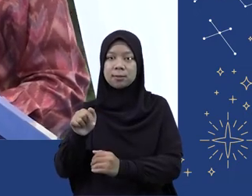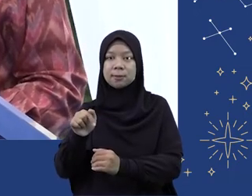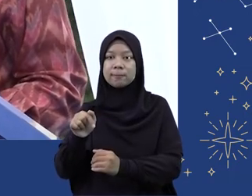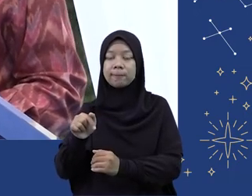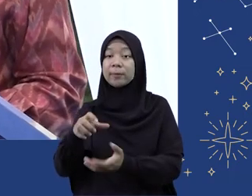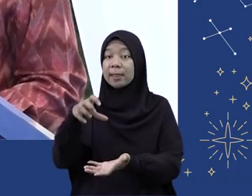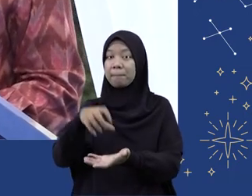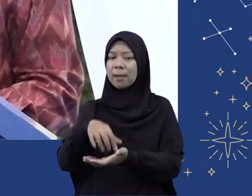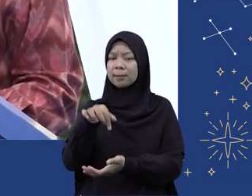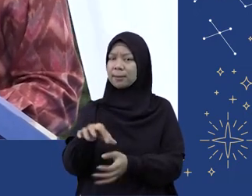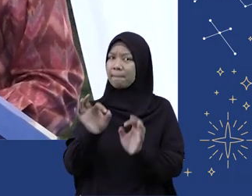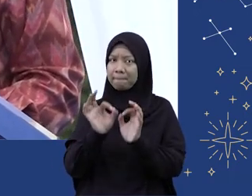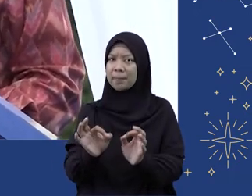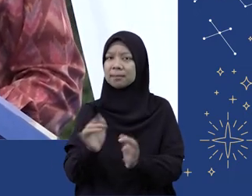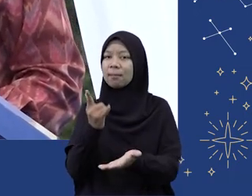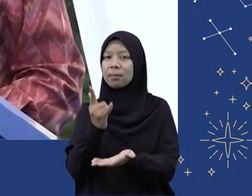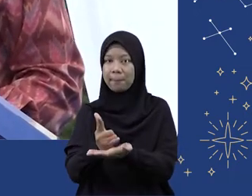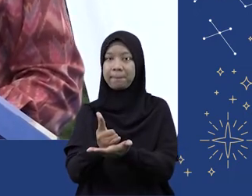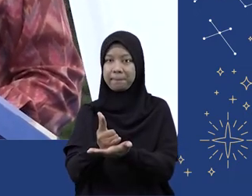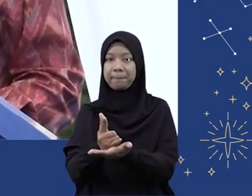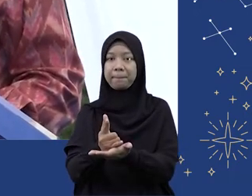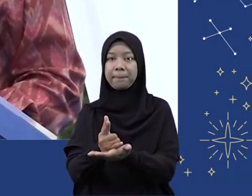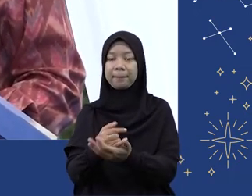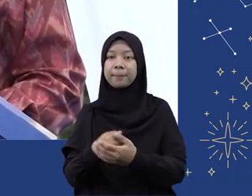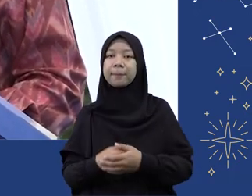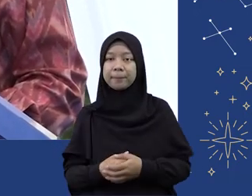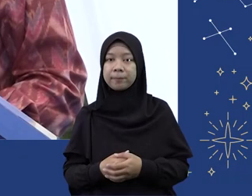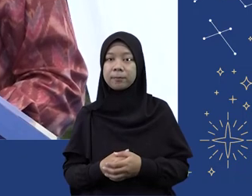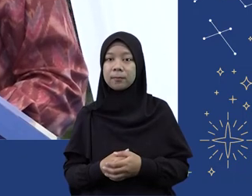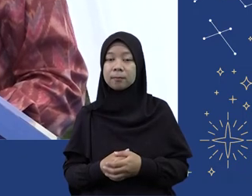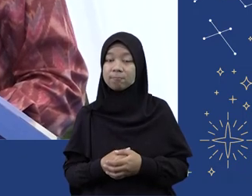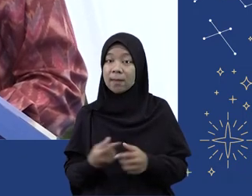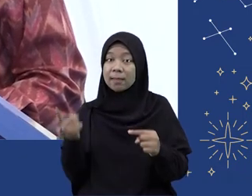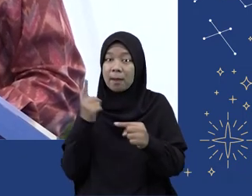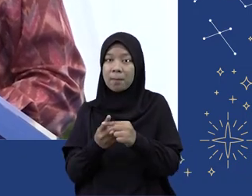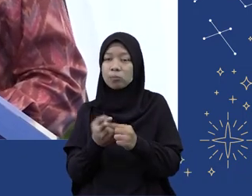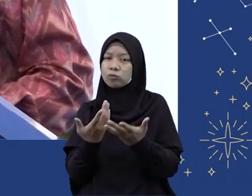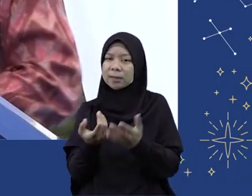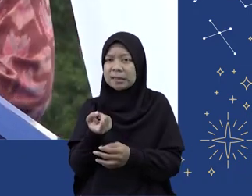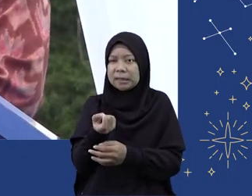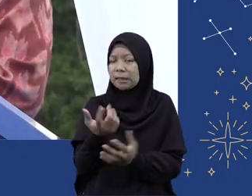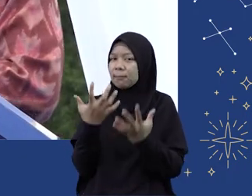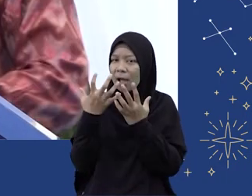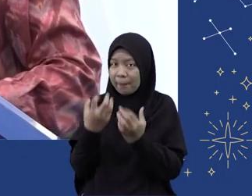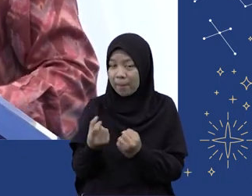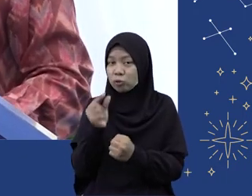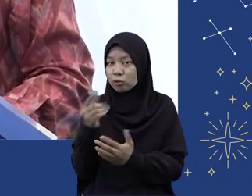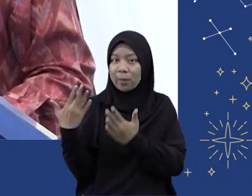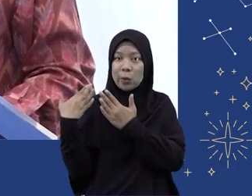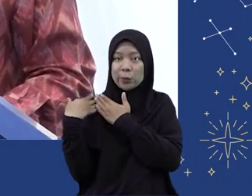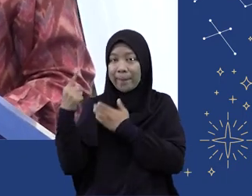lokasi tetap di sini dan sedikit harapan untuk para stakeholder